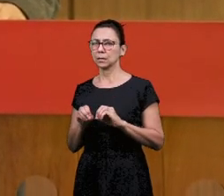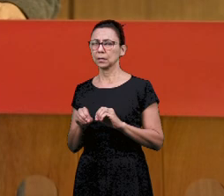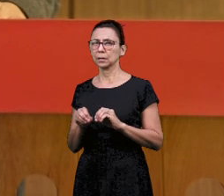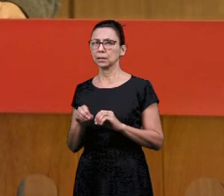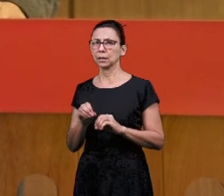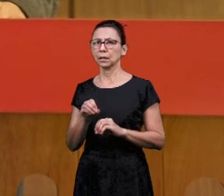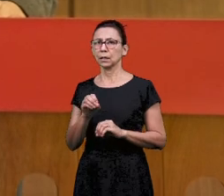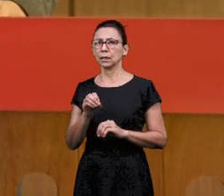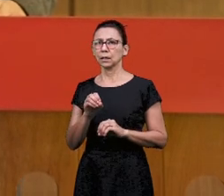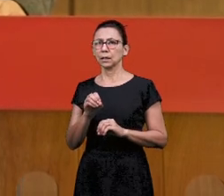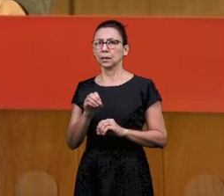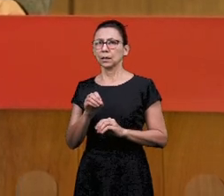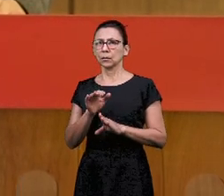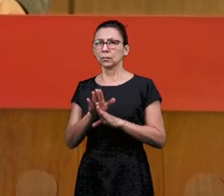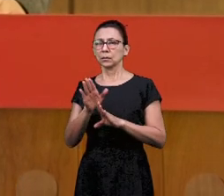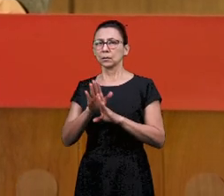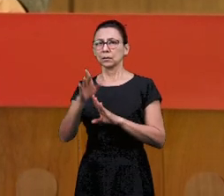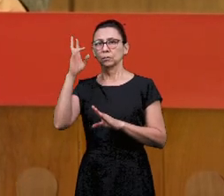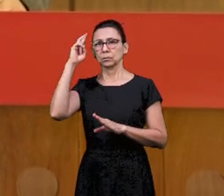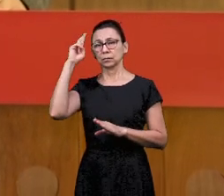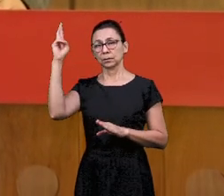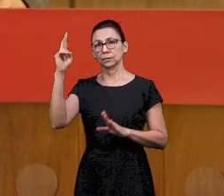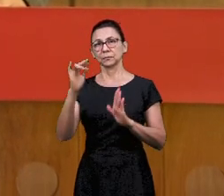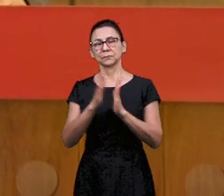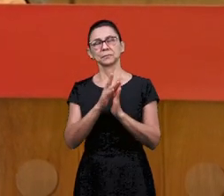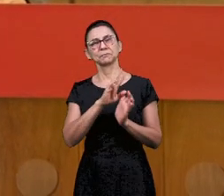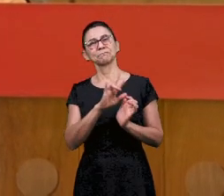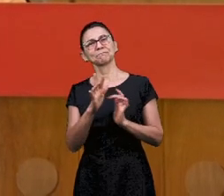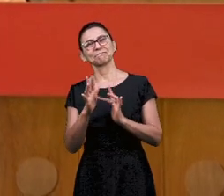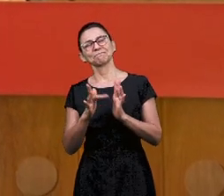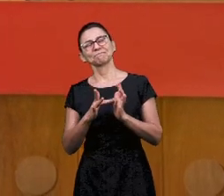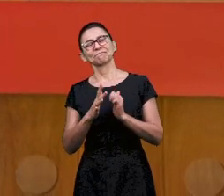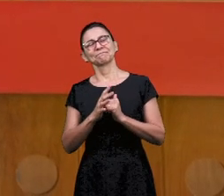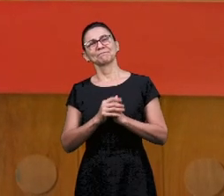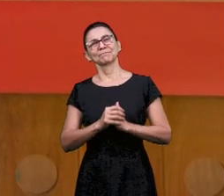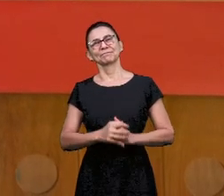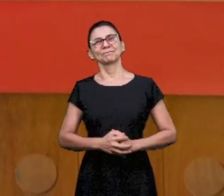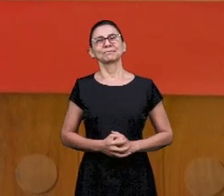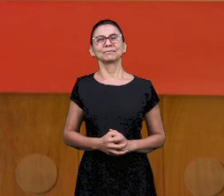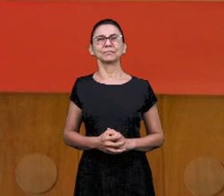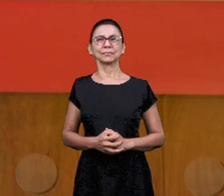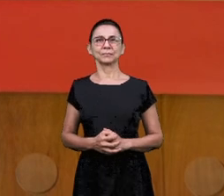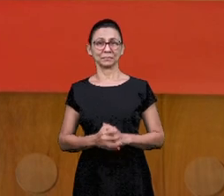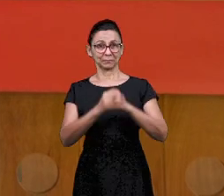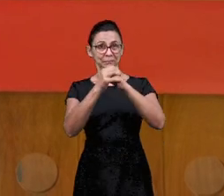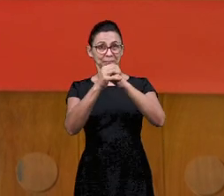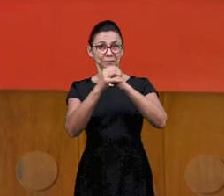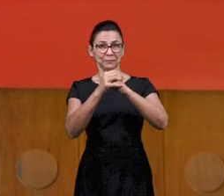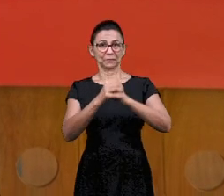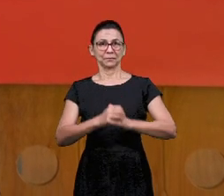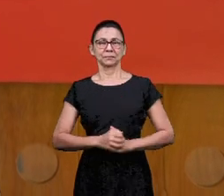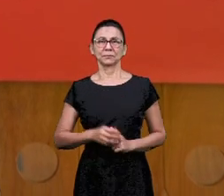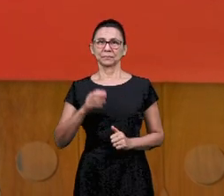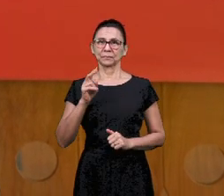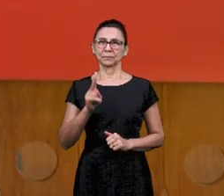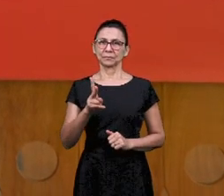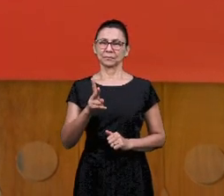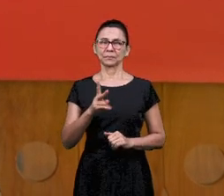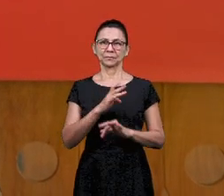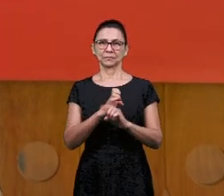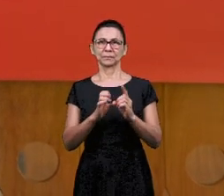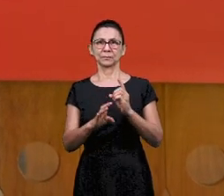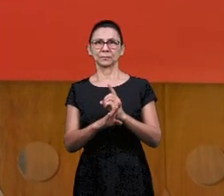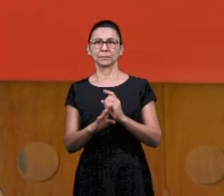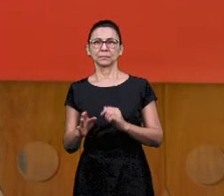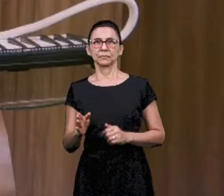filles pour enseigner. Nous prions à toi au nom de Jésus. Amen. Amen, mes frères. Nous allons continuer à l'école publique